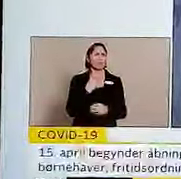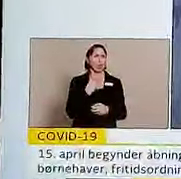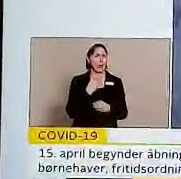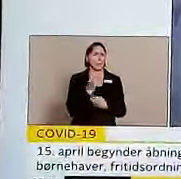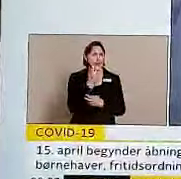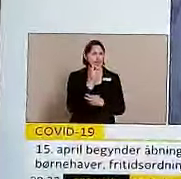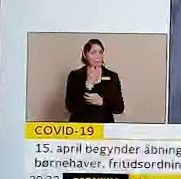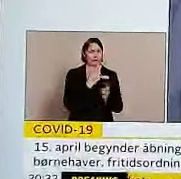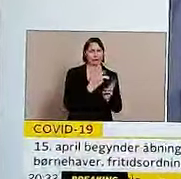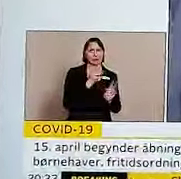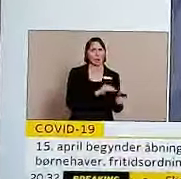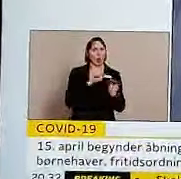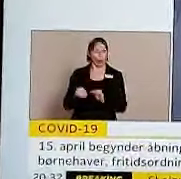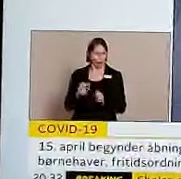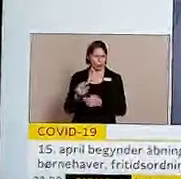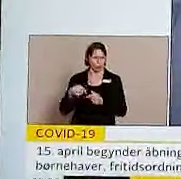الأمر